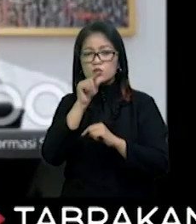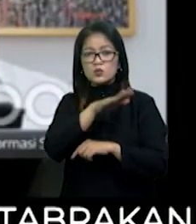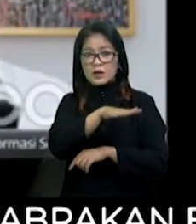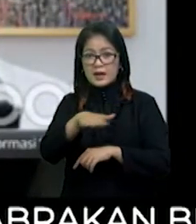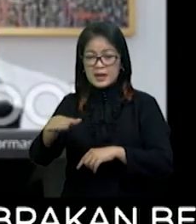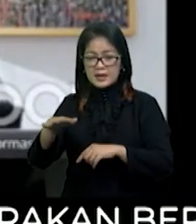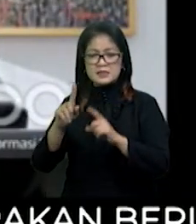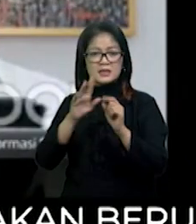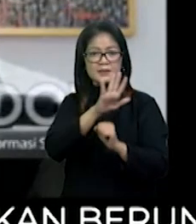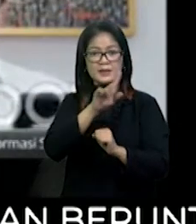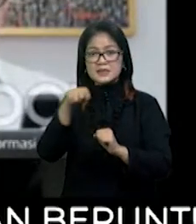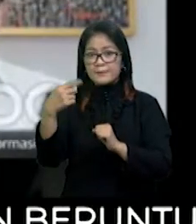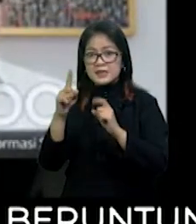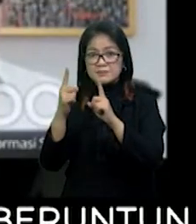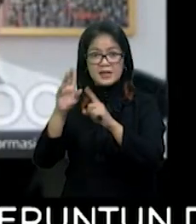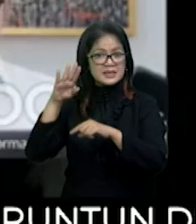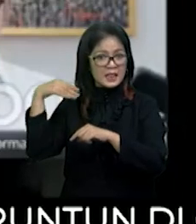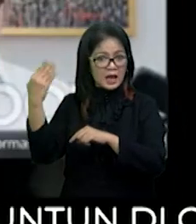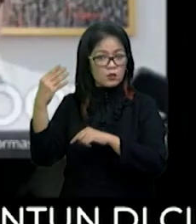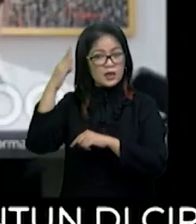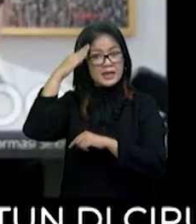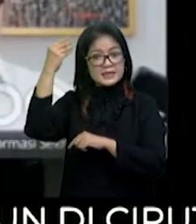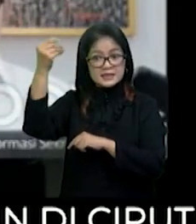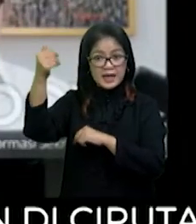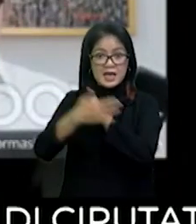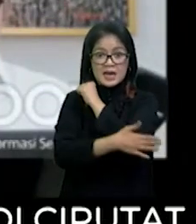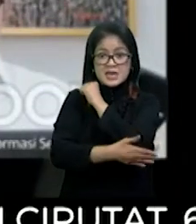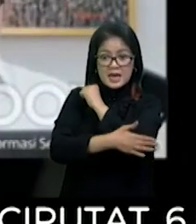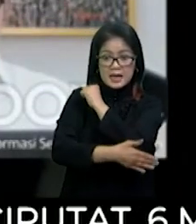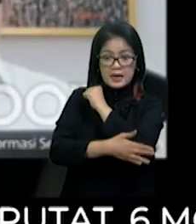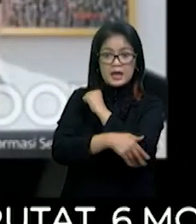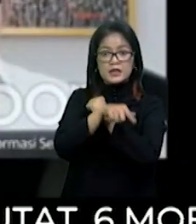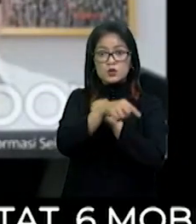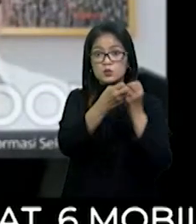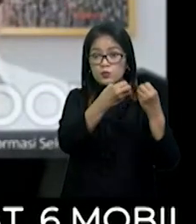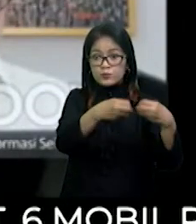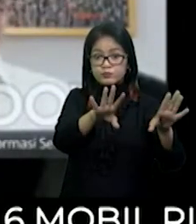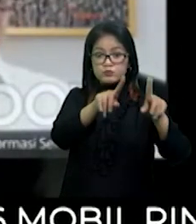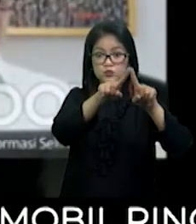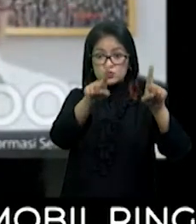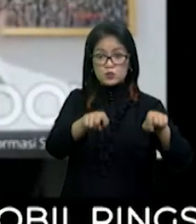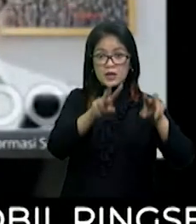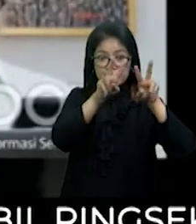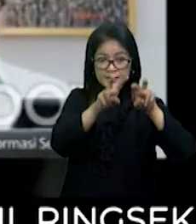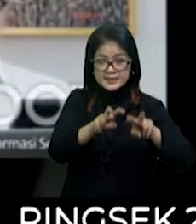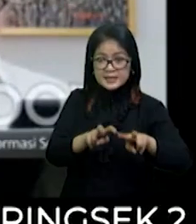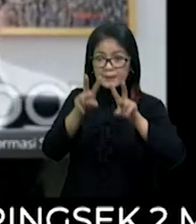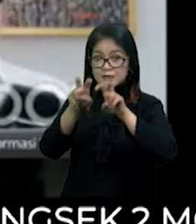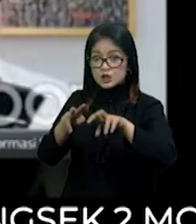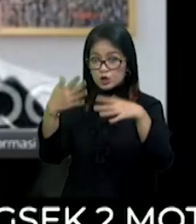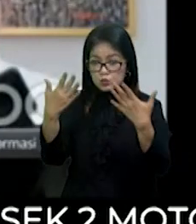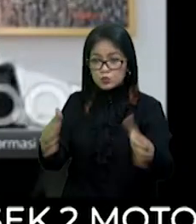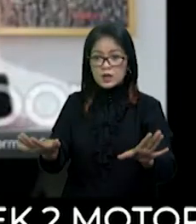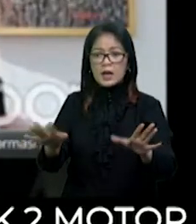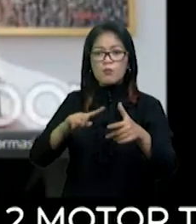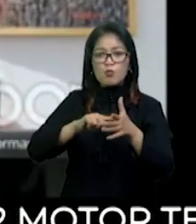5-11 tahun. Rencananya kalau itu sudah keluar, hasil uji klinisnya kita bisa mulai digunakan